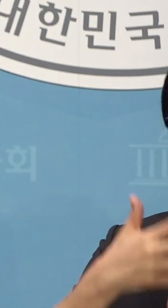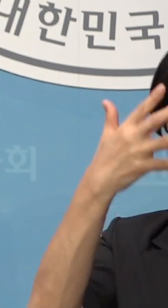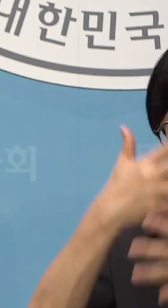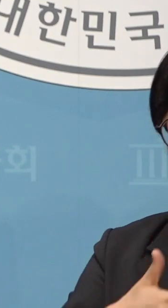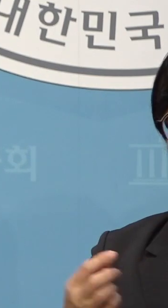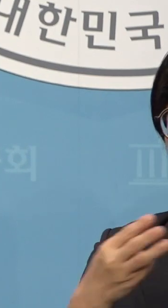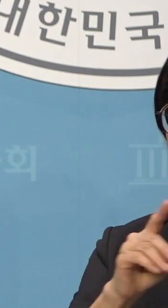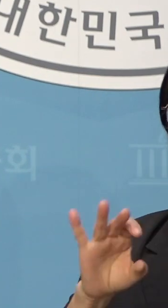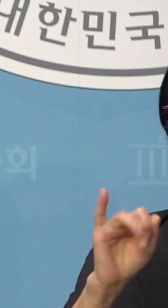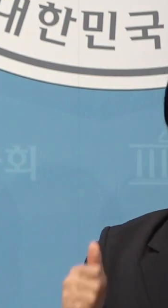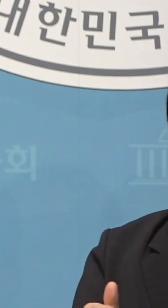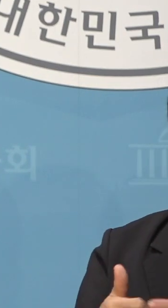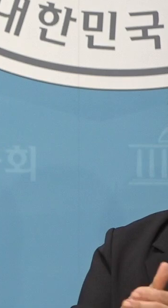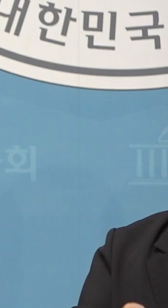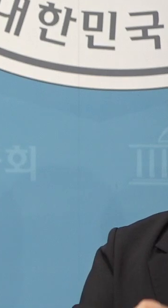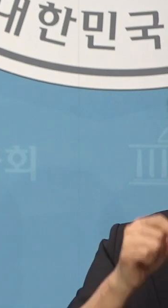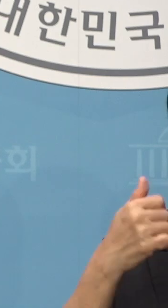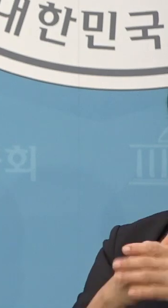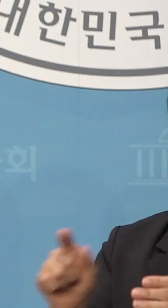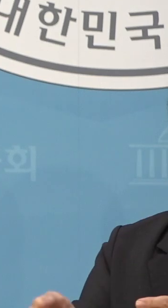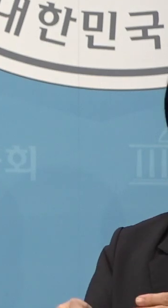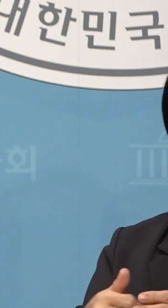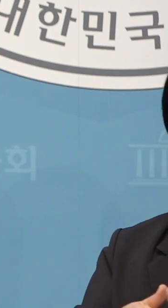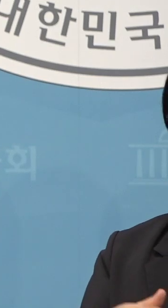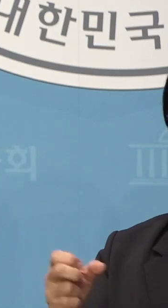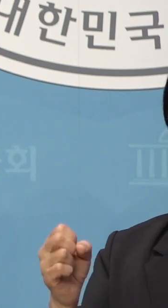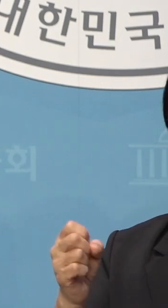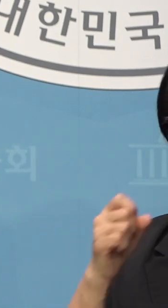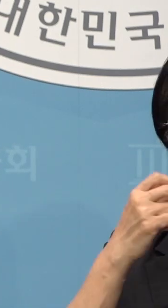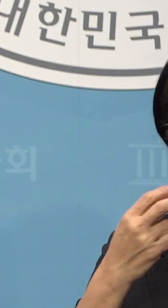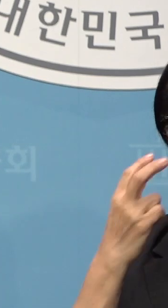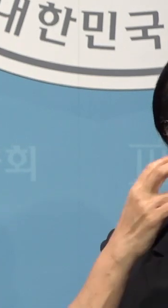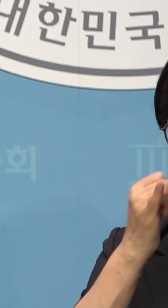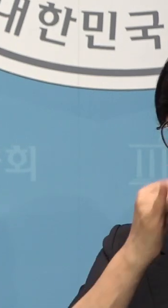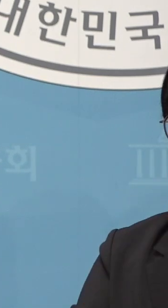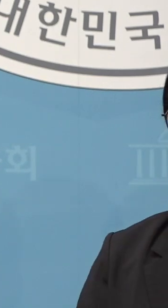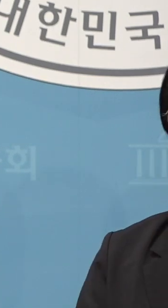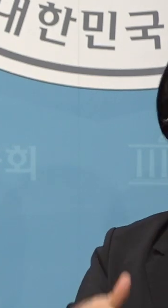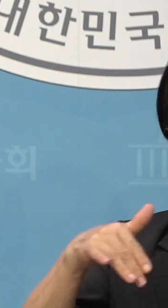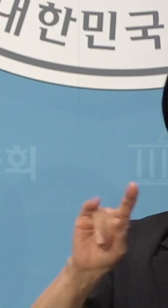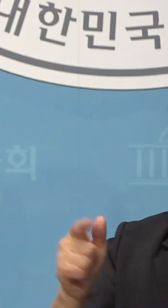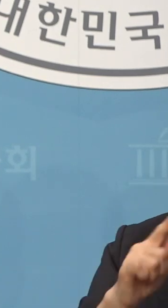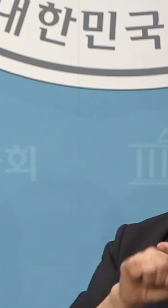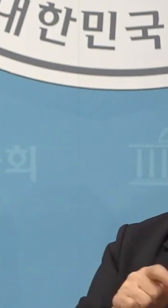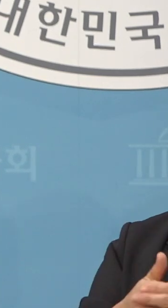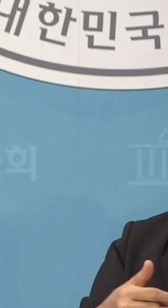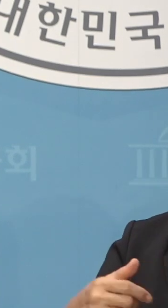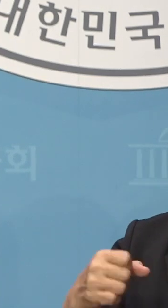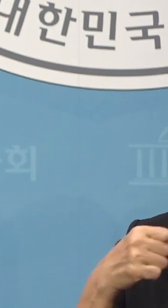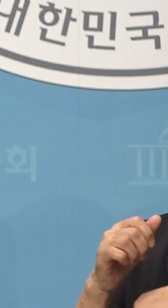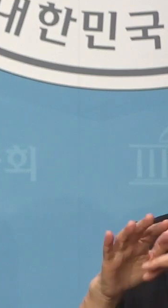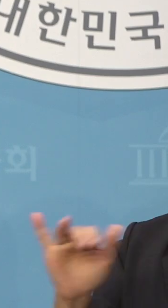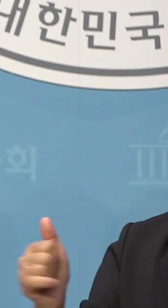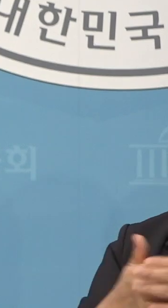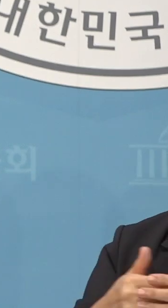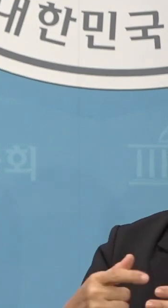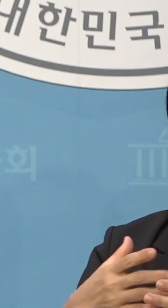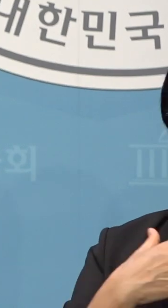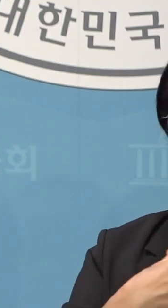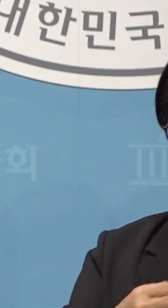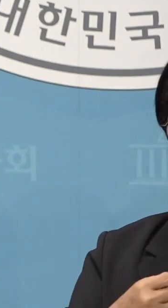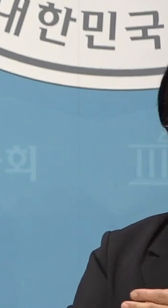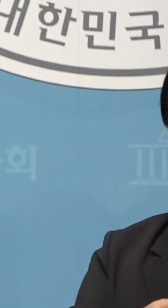구하기는 공상과학 영화라는 자주 섞인 농담이 있습니다. 최수근 당시 일병을 비롯해 장병들의